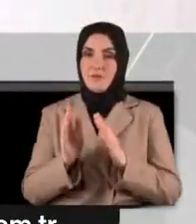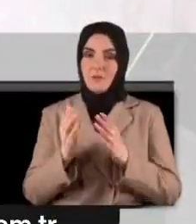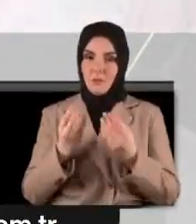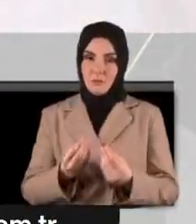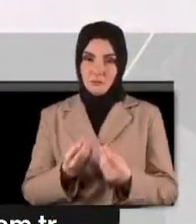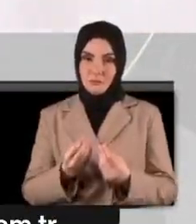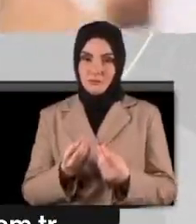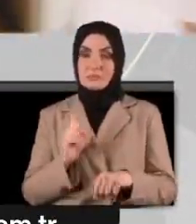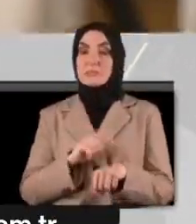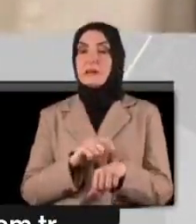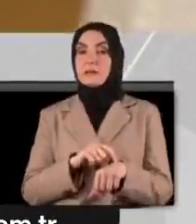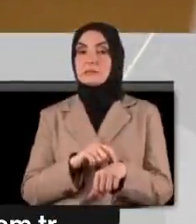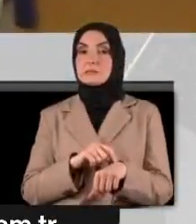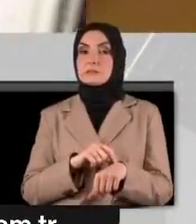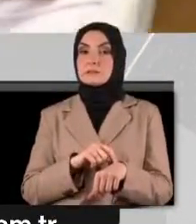Saat